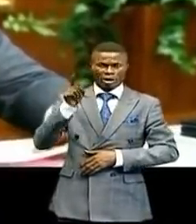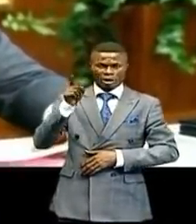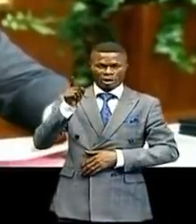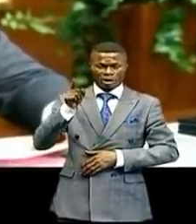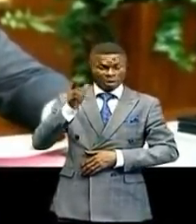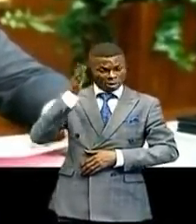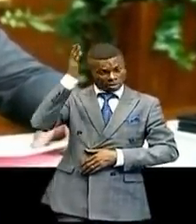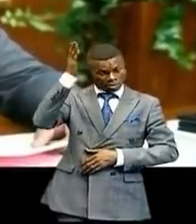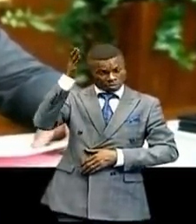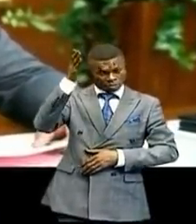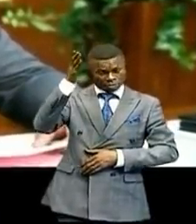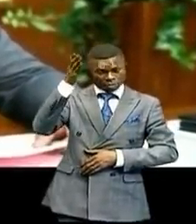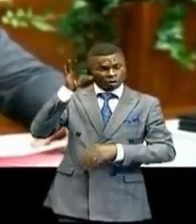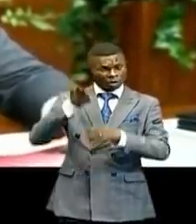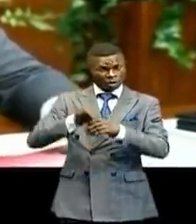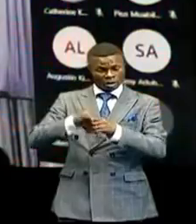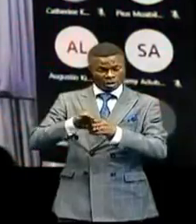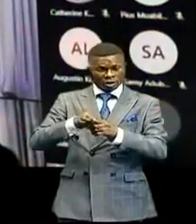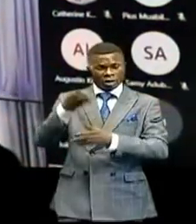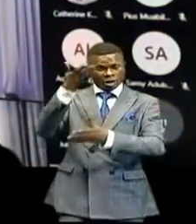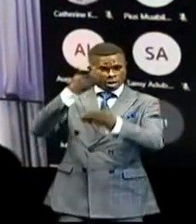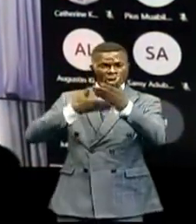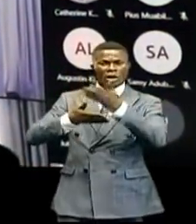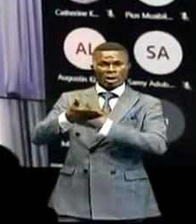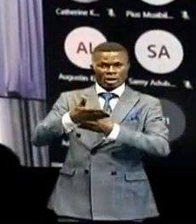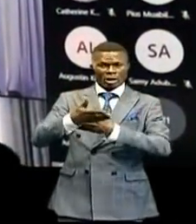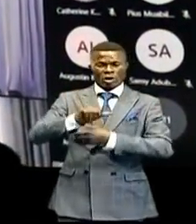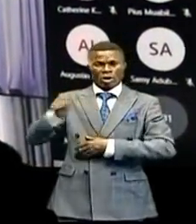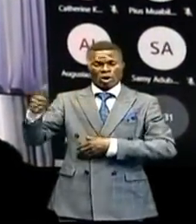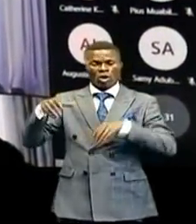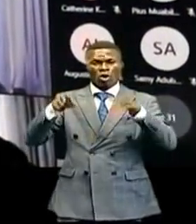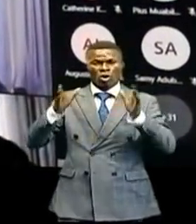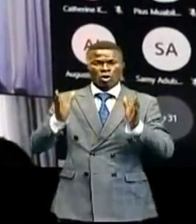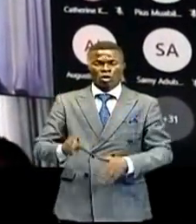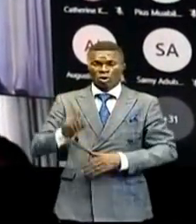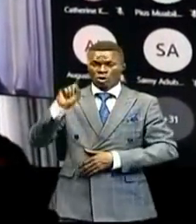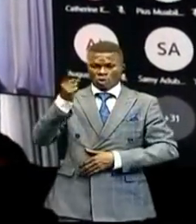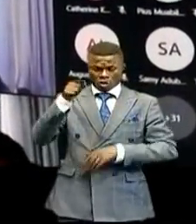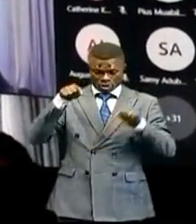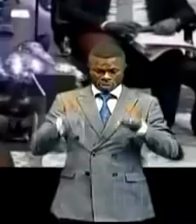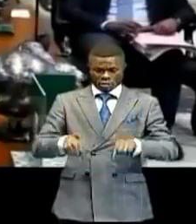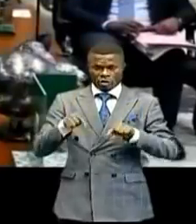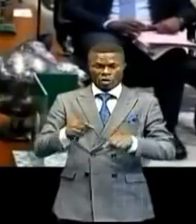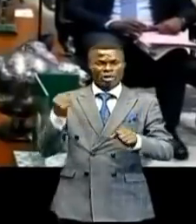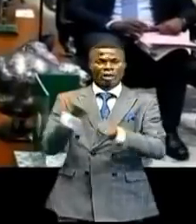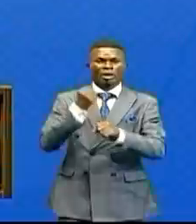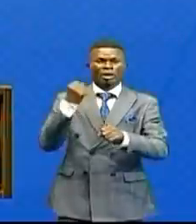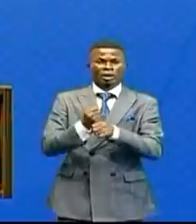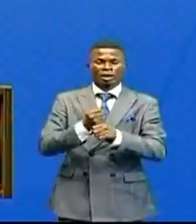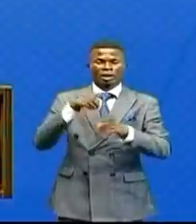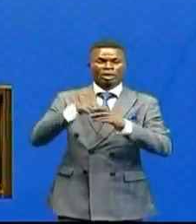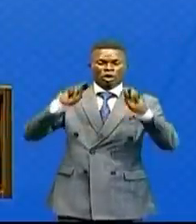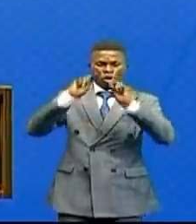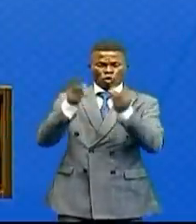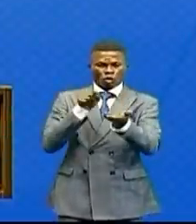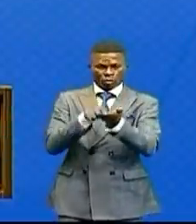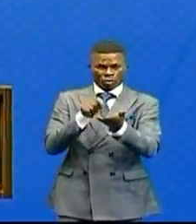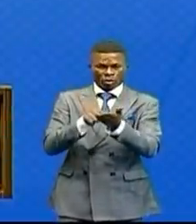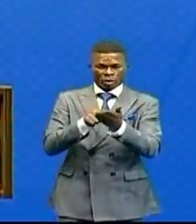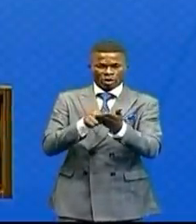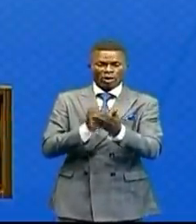qui pourra, s'il est élu, succéder à un autre Congolais, les seuls actuellement en fonction au sein de cette